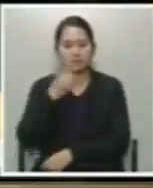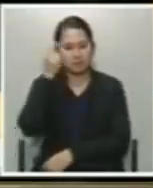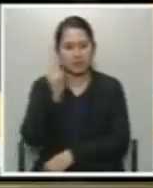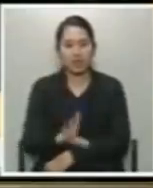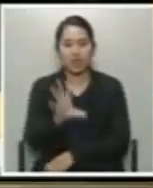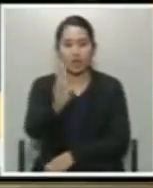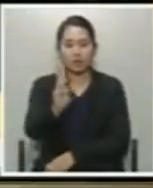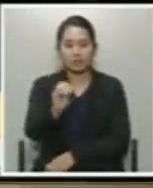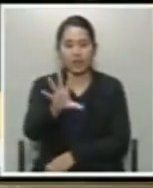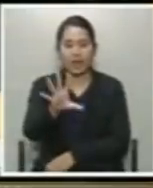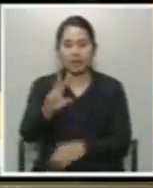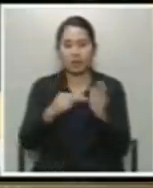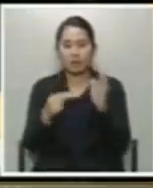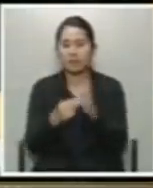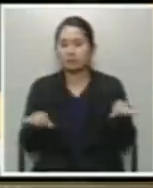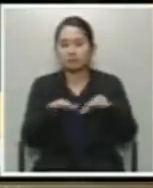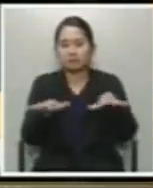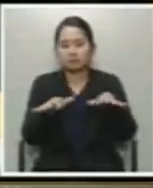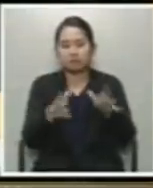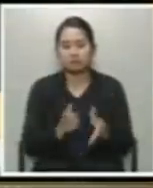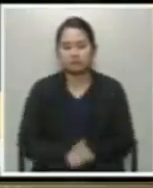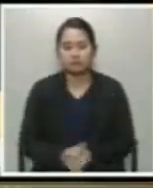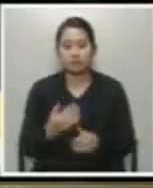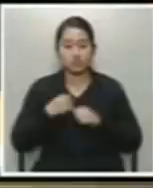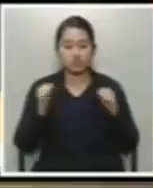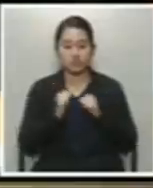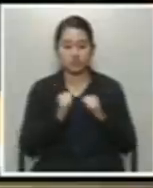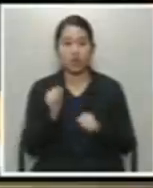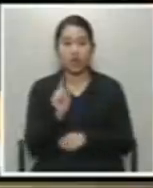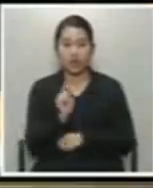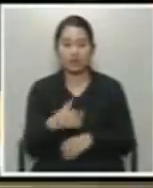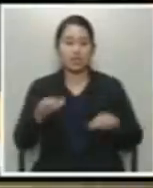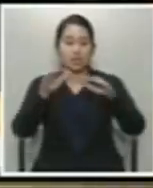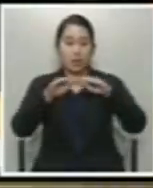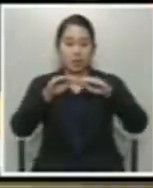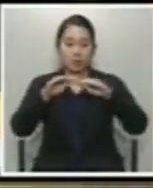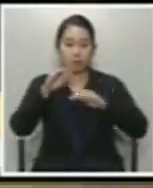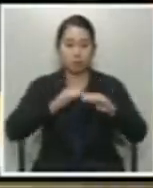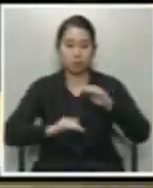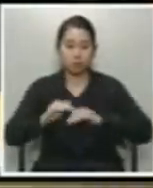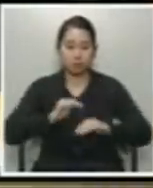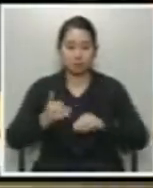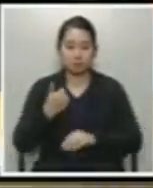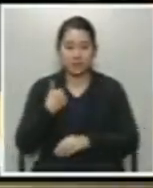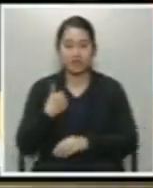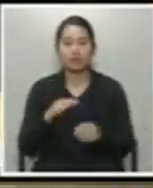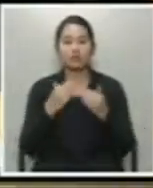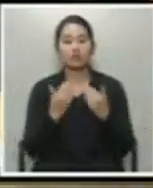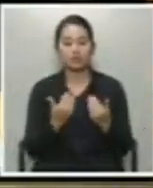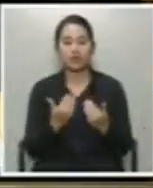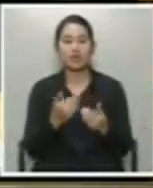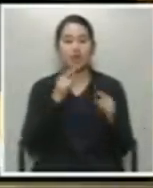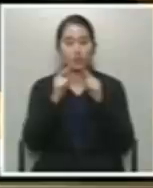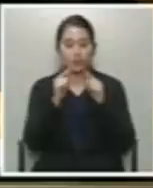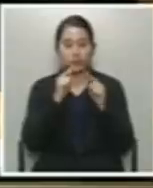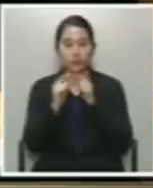ตราปกติปัญหาที่เรากลัวคือว่าแล้วมันจะลงต่ำกันนั่นไหมเวลานี้การเจรจาการ